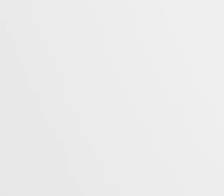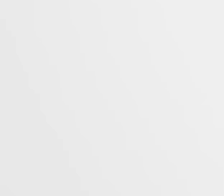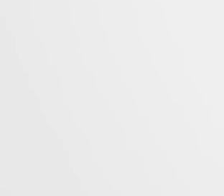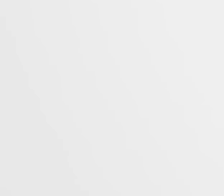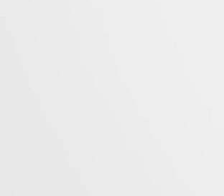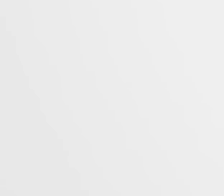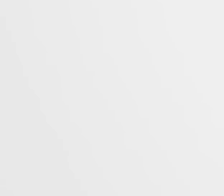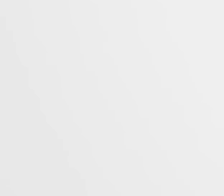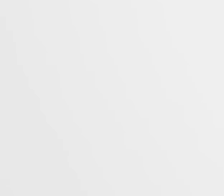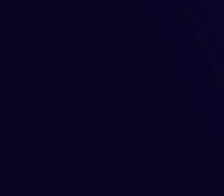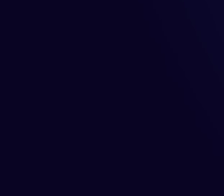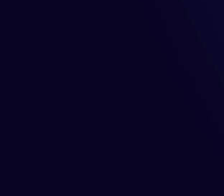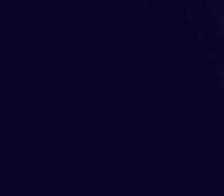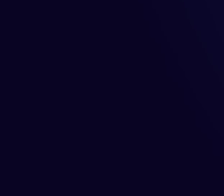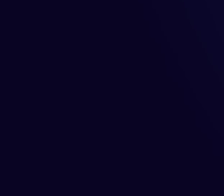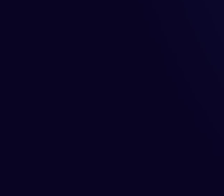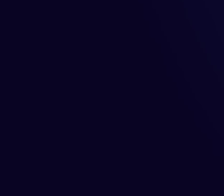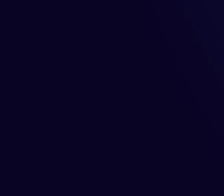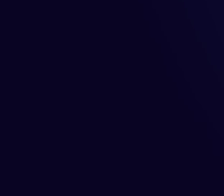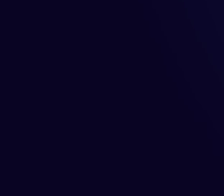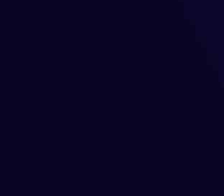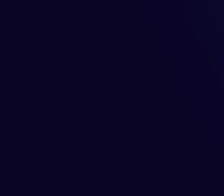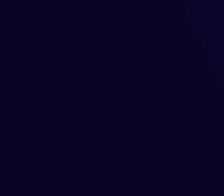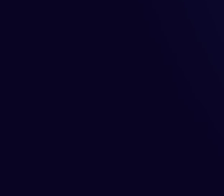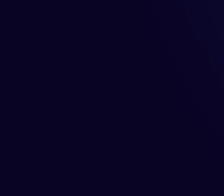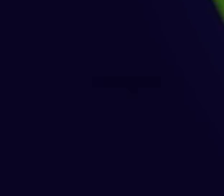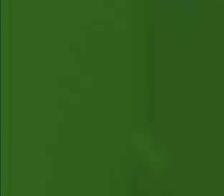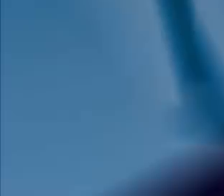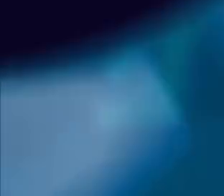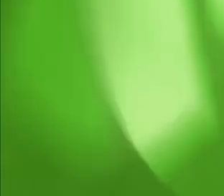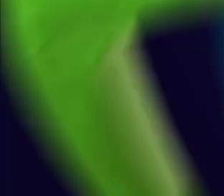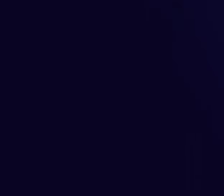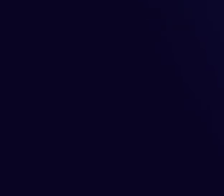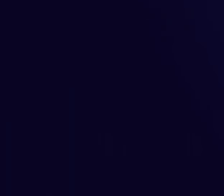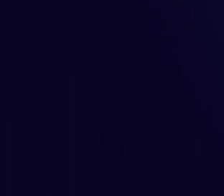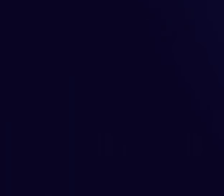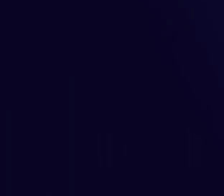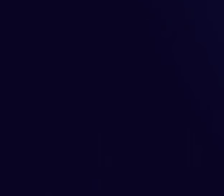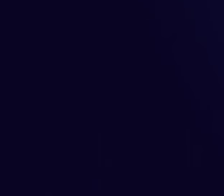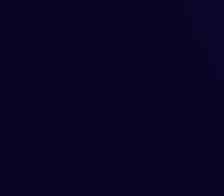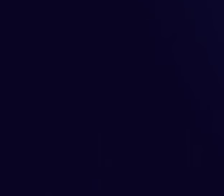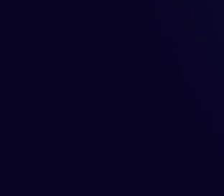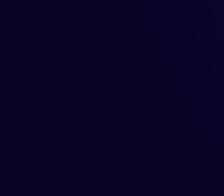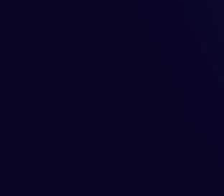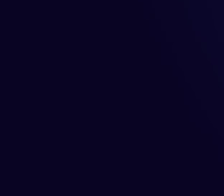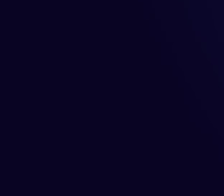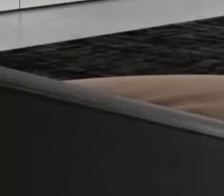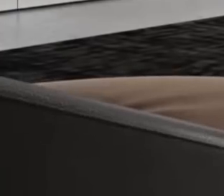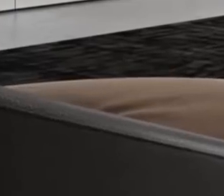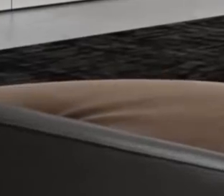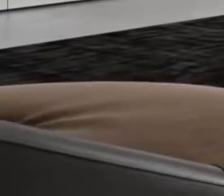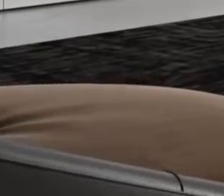התחזית בחסות. אולי יש לך ביטוח בריאות? אבל אין לך הראל. הראל ביטוחי